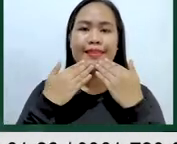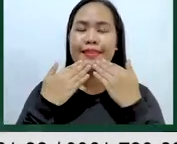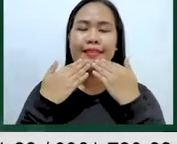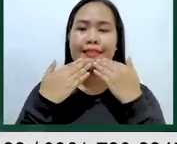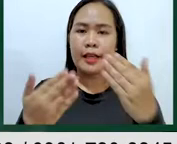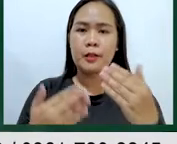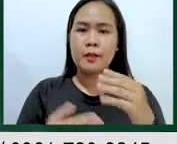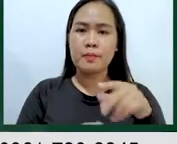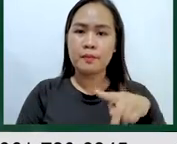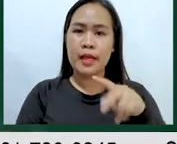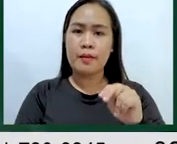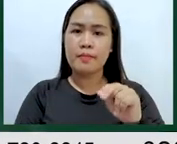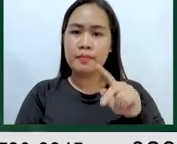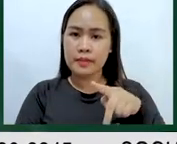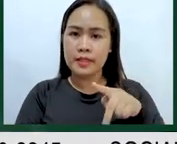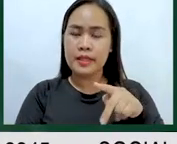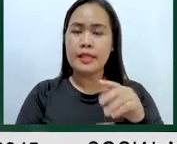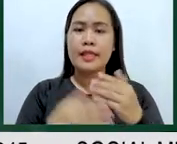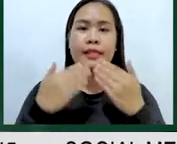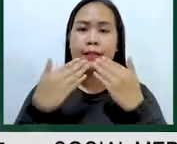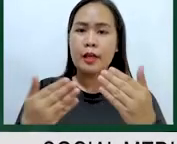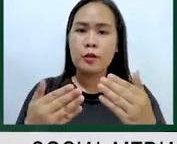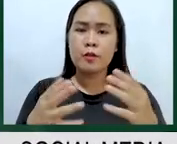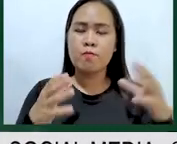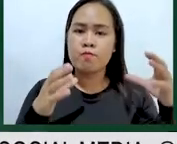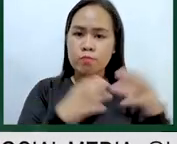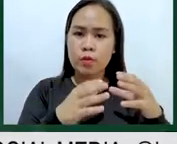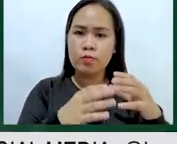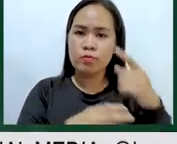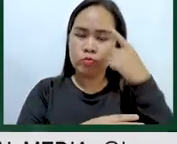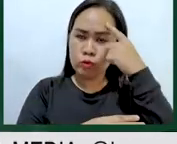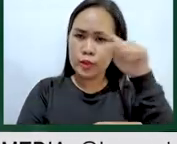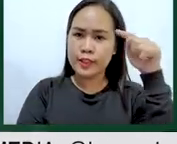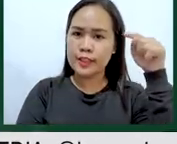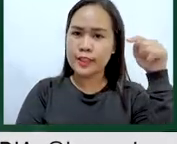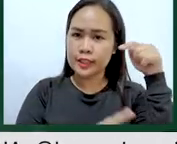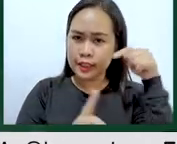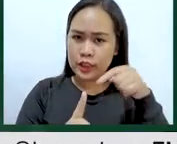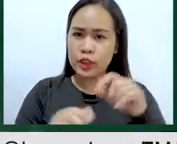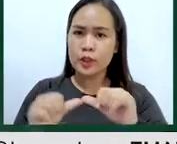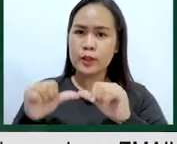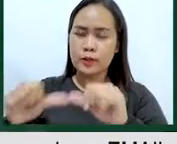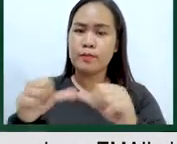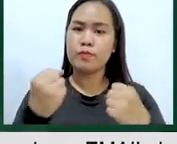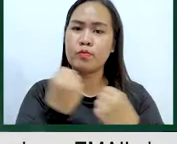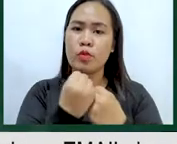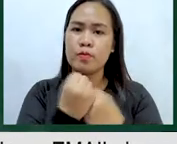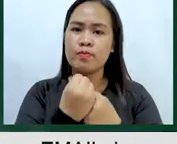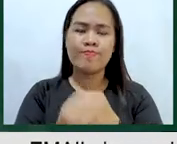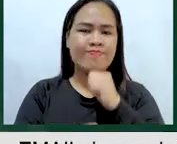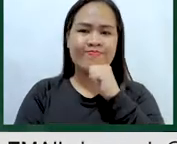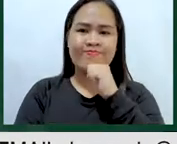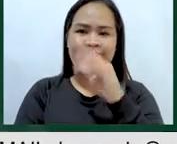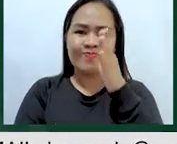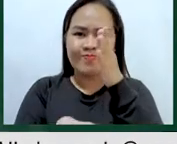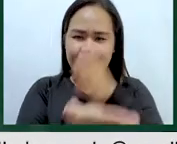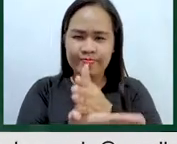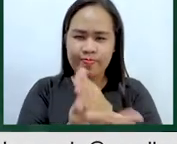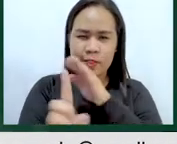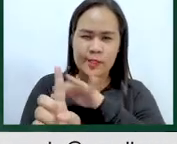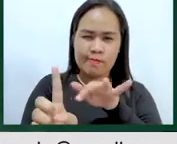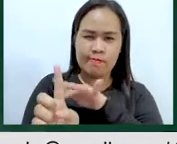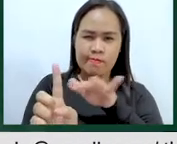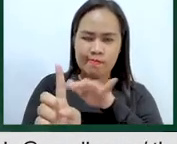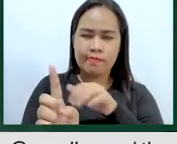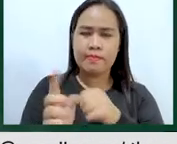Police. At hindi natin tatantanan itong mga masasamang elementong ito. Okay,